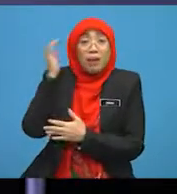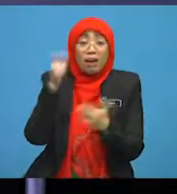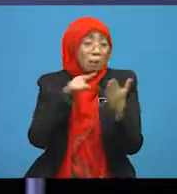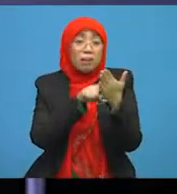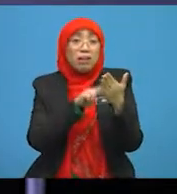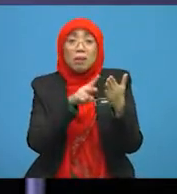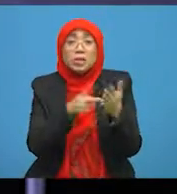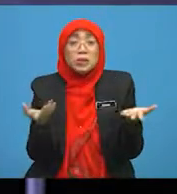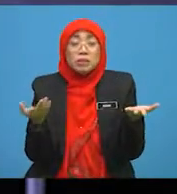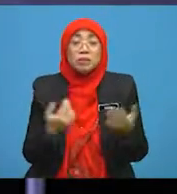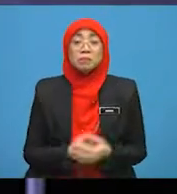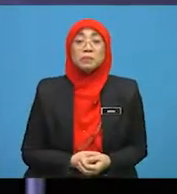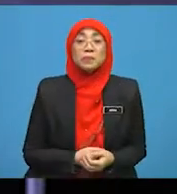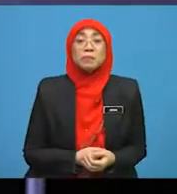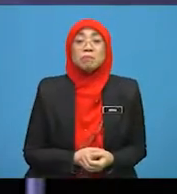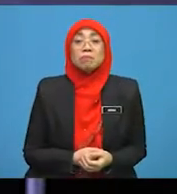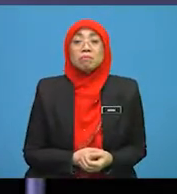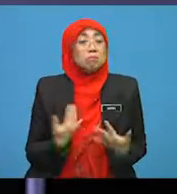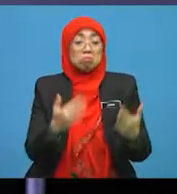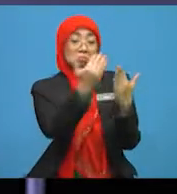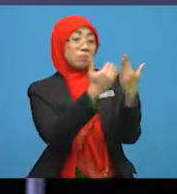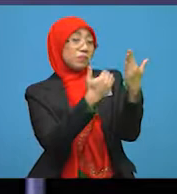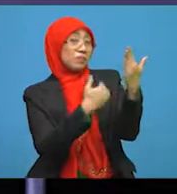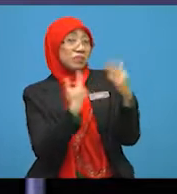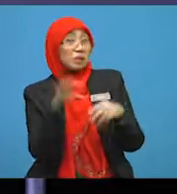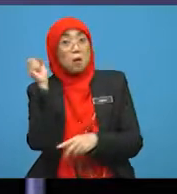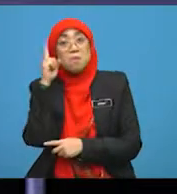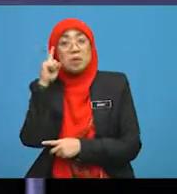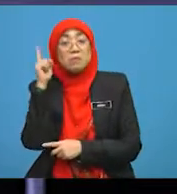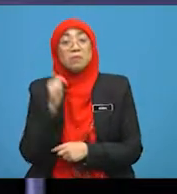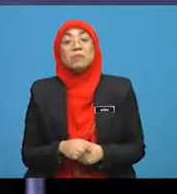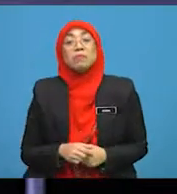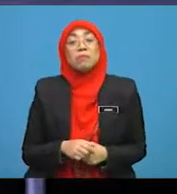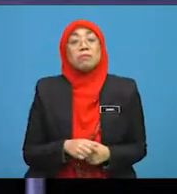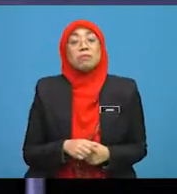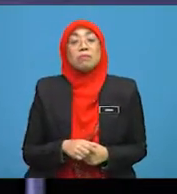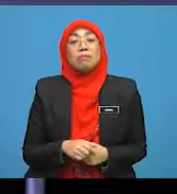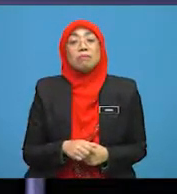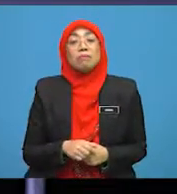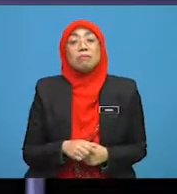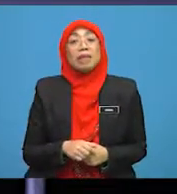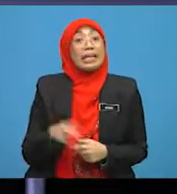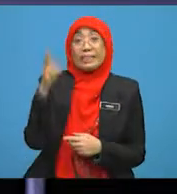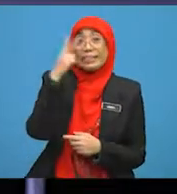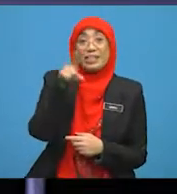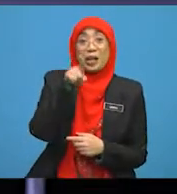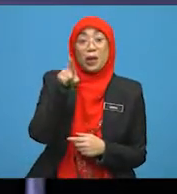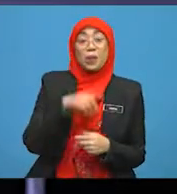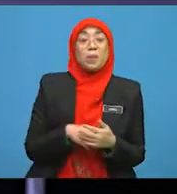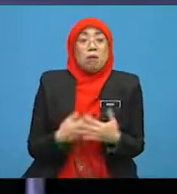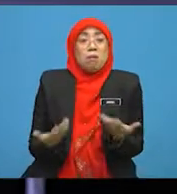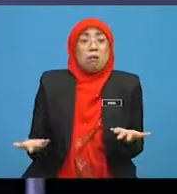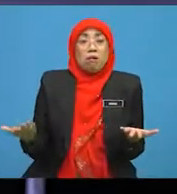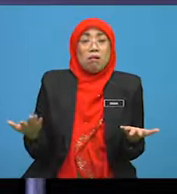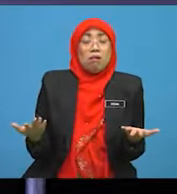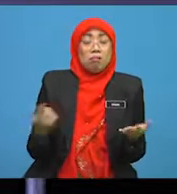penggunaan setiap perkara yang telah cikgu senaraikan tadi? Untuk mengetahuinya, jom kita mulakan dengan